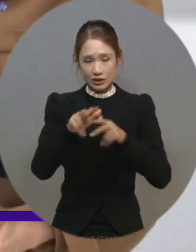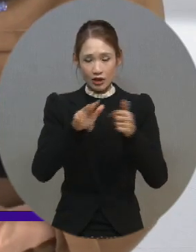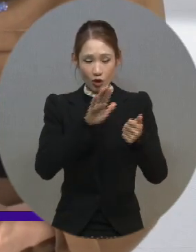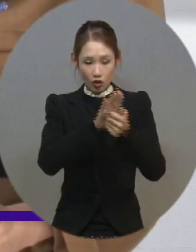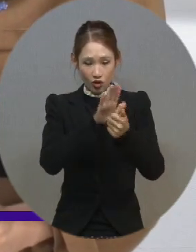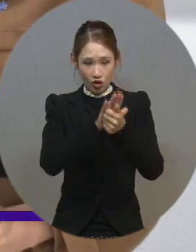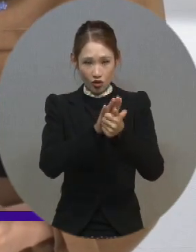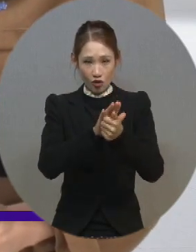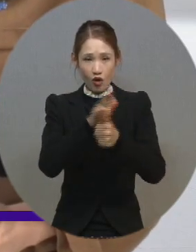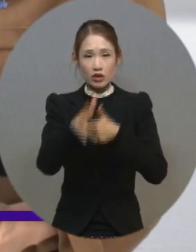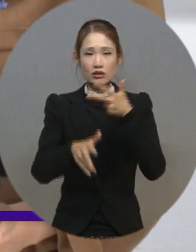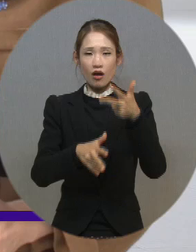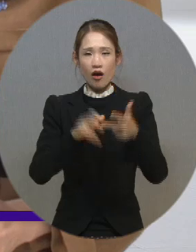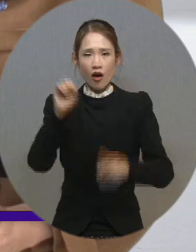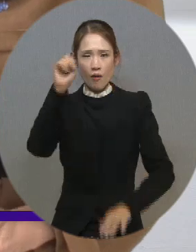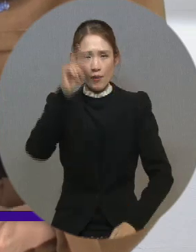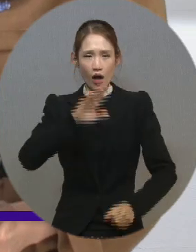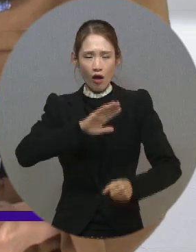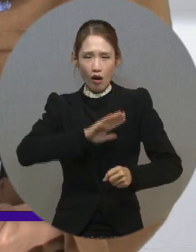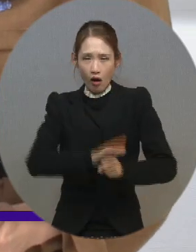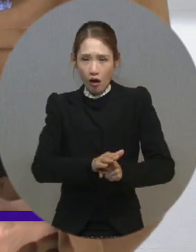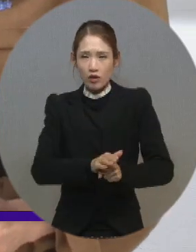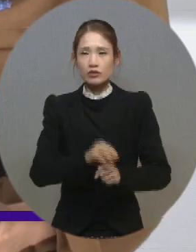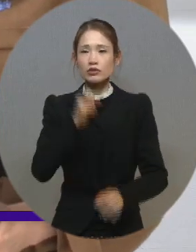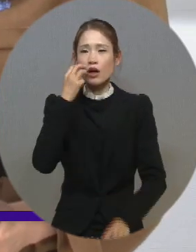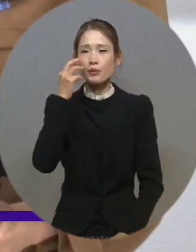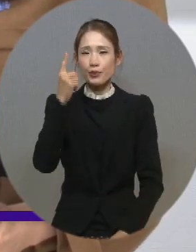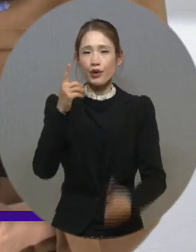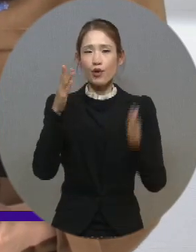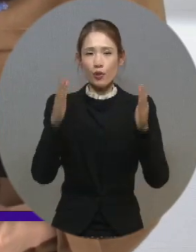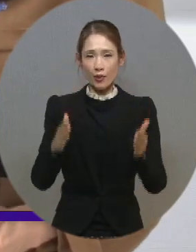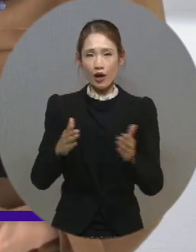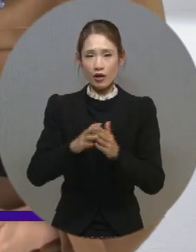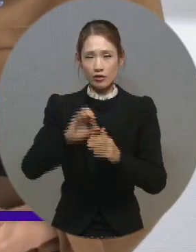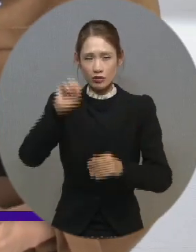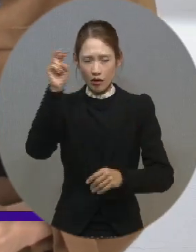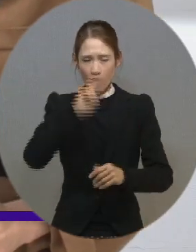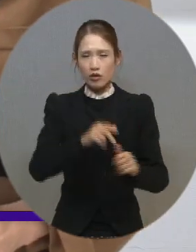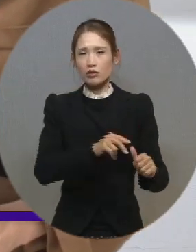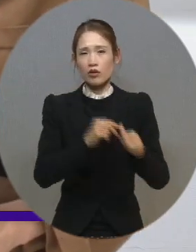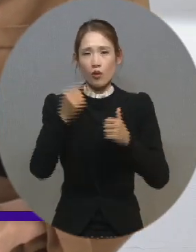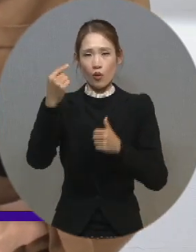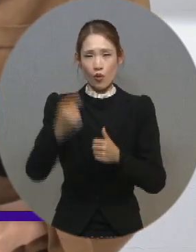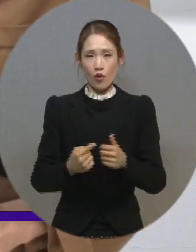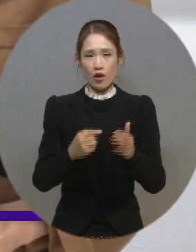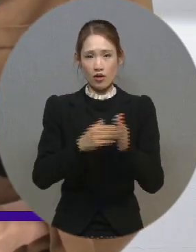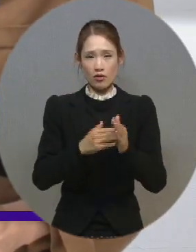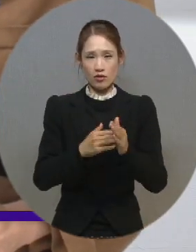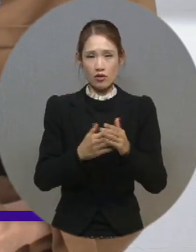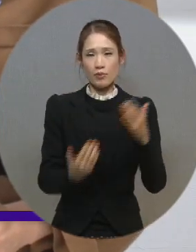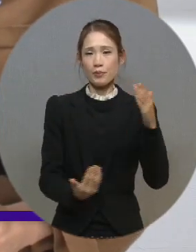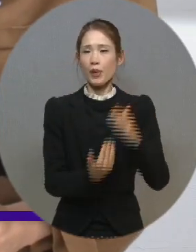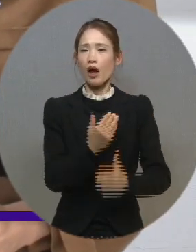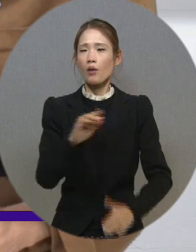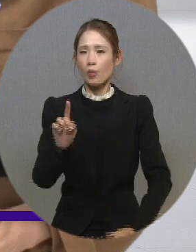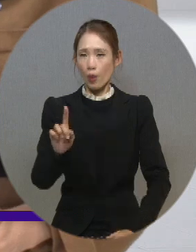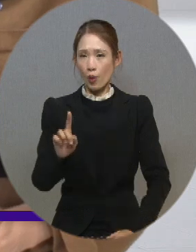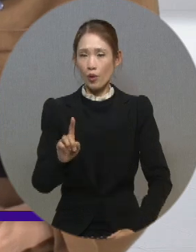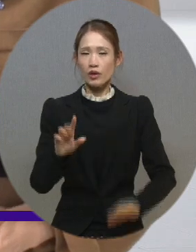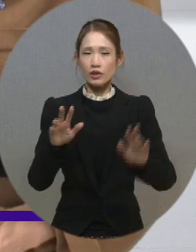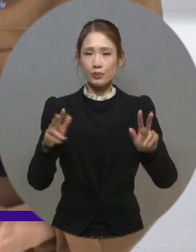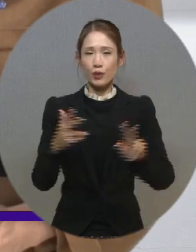날 갑자기 억류돼 31개월 만에 극적으로 송환됐는데요. 그에게 무슨 일이 있었던 걸까요? 이번